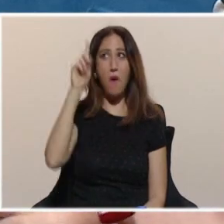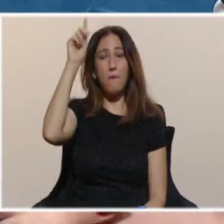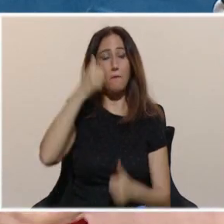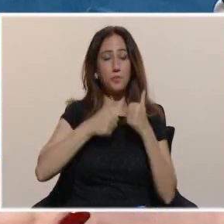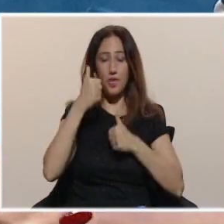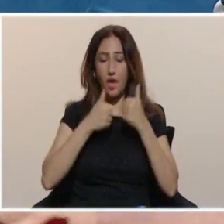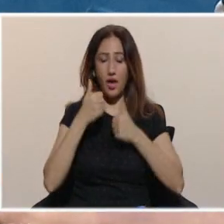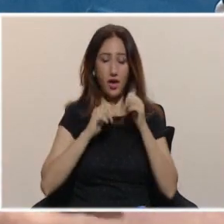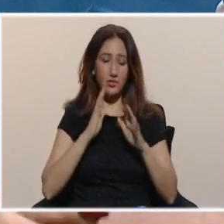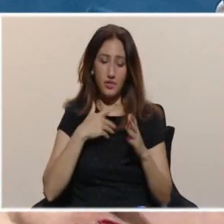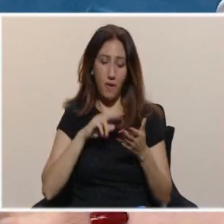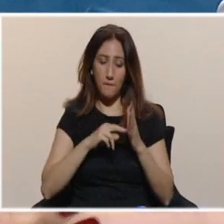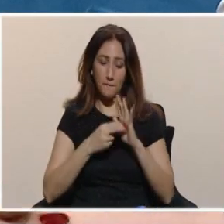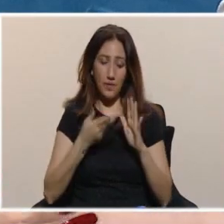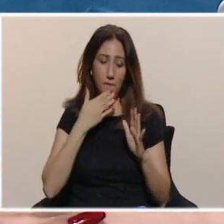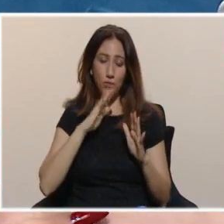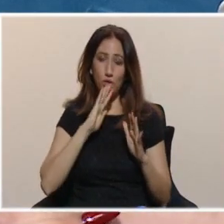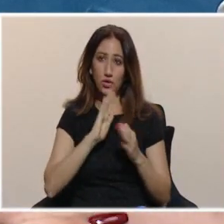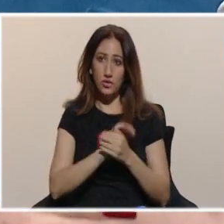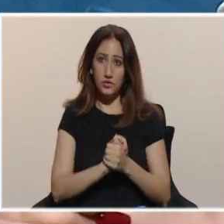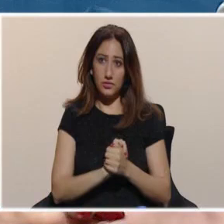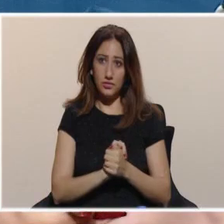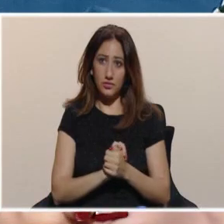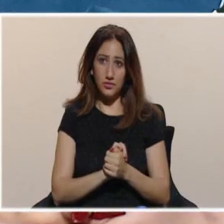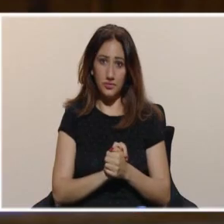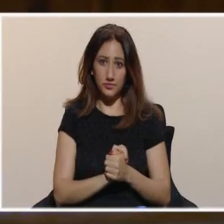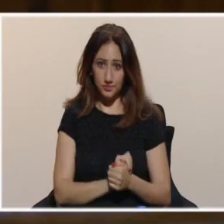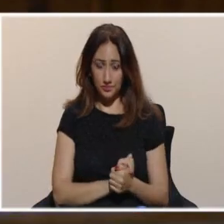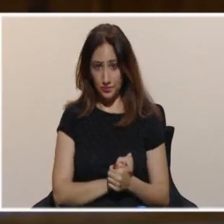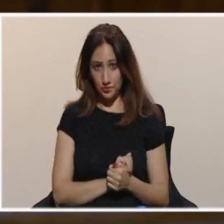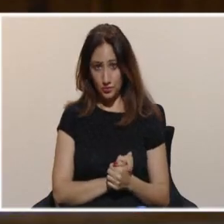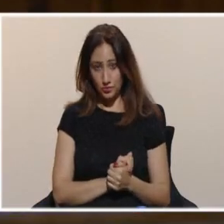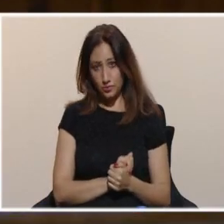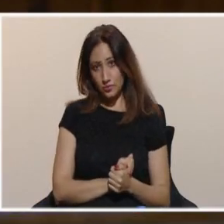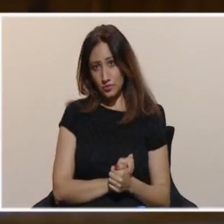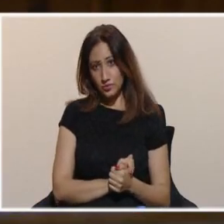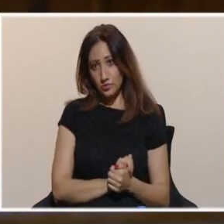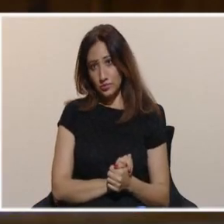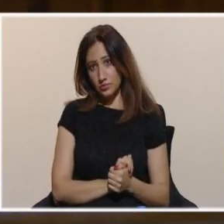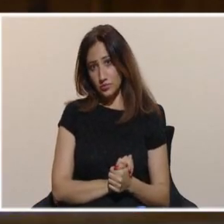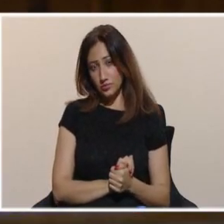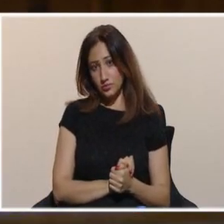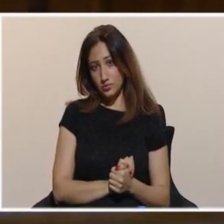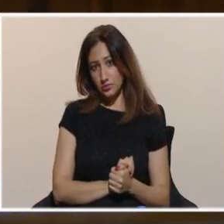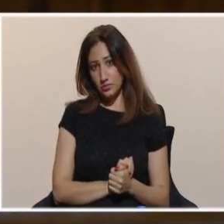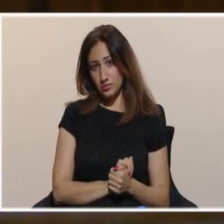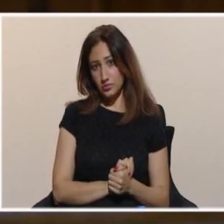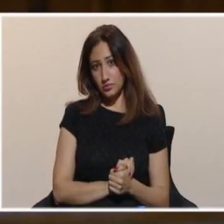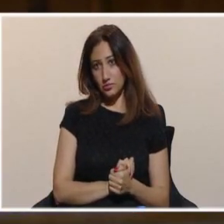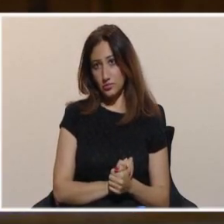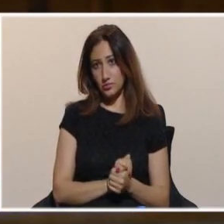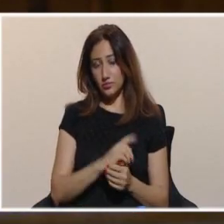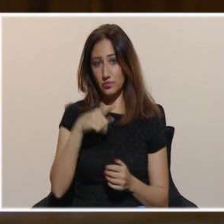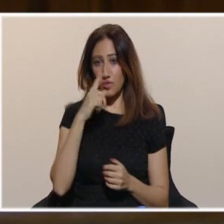يعني، فأنا عزائي الوحيد إن ربنا أكيد بيحبني. هل يعني انفصال الوالد